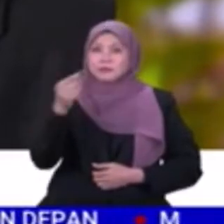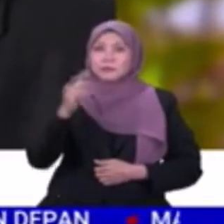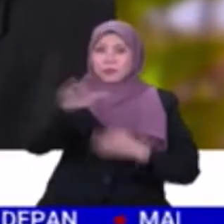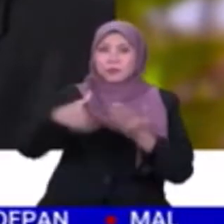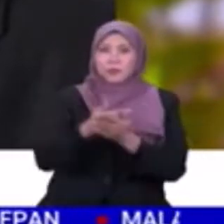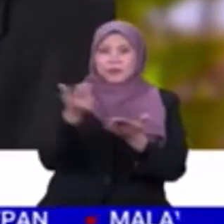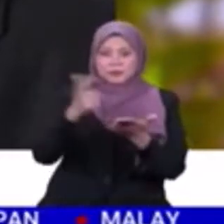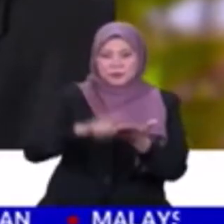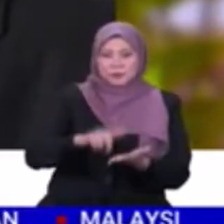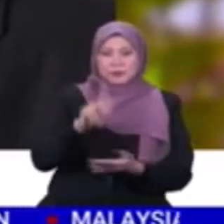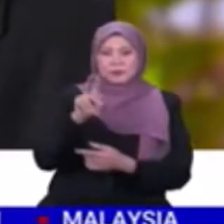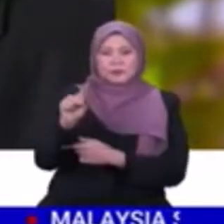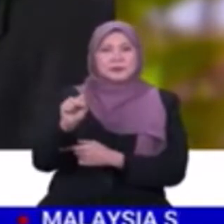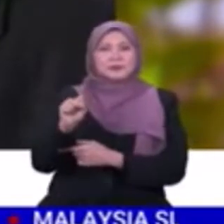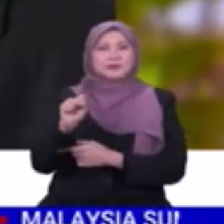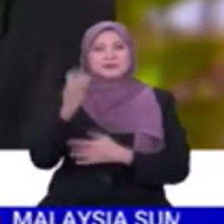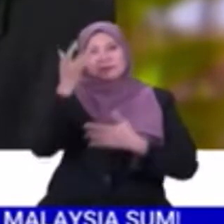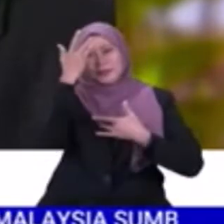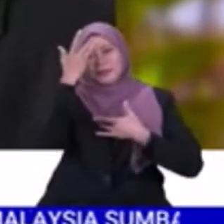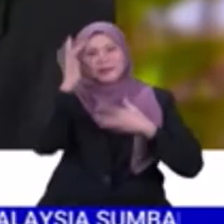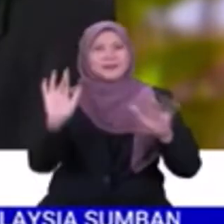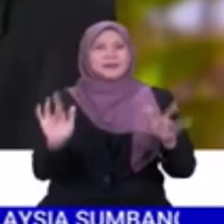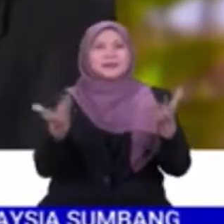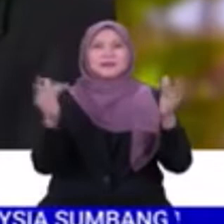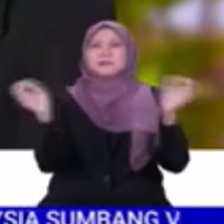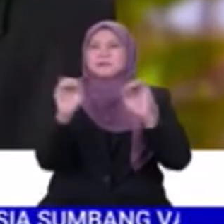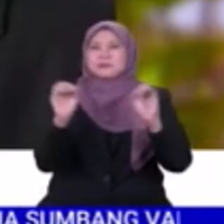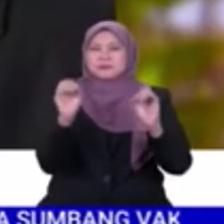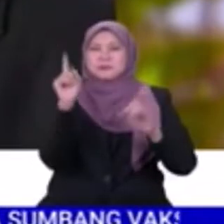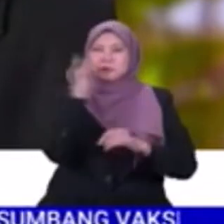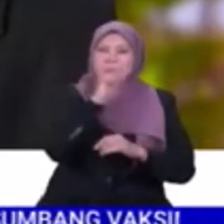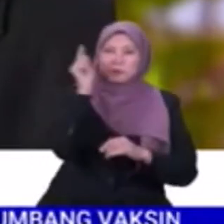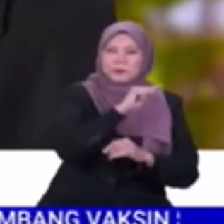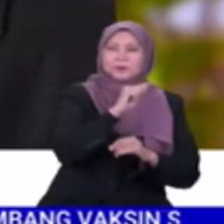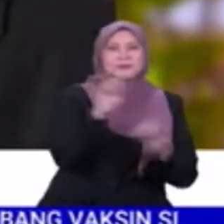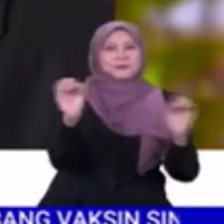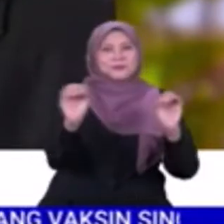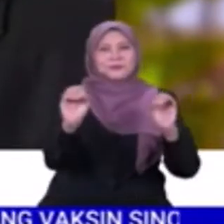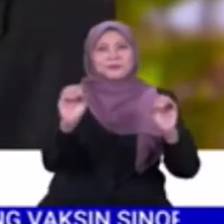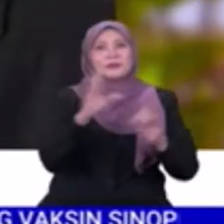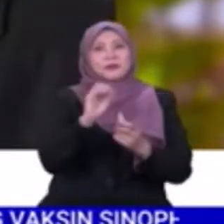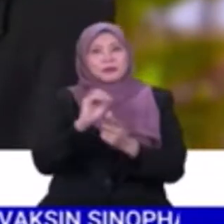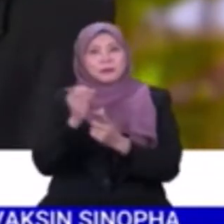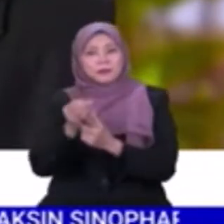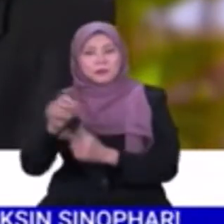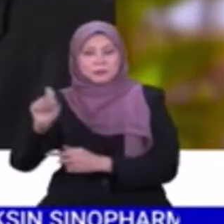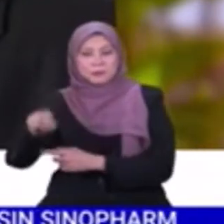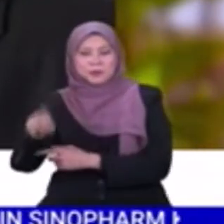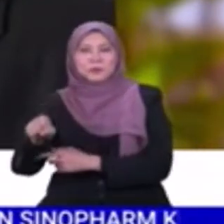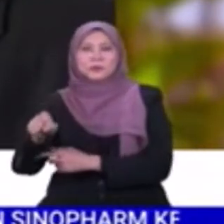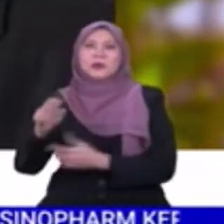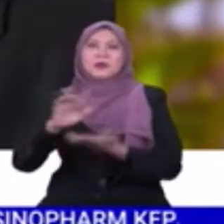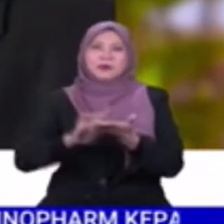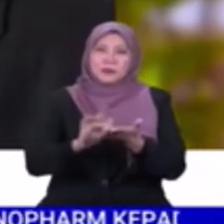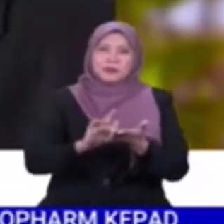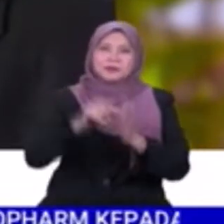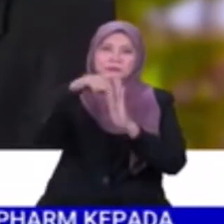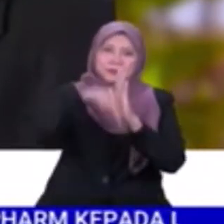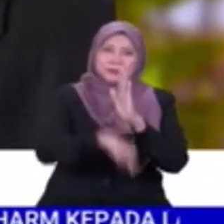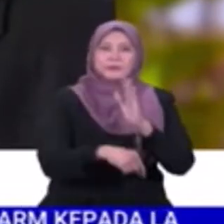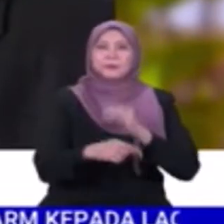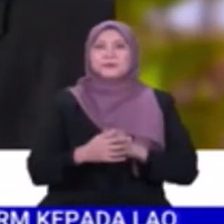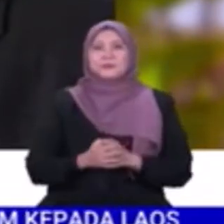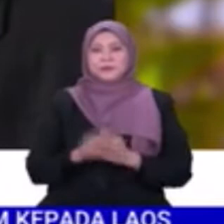dilaporkan menunjukkan gejala ringan dan Kadek es yang mengalami komplikasi truk atau memerlukan perawatan intensif beliau